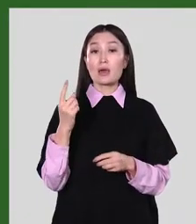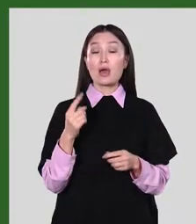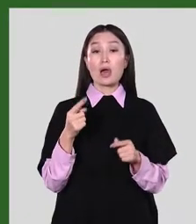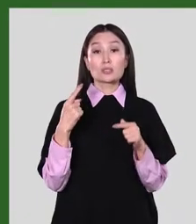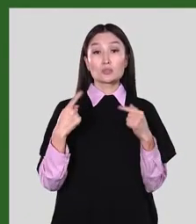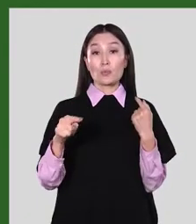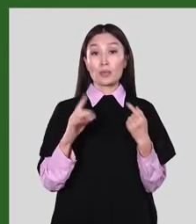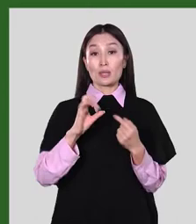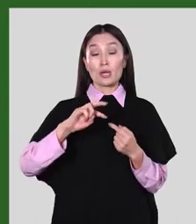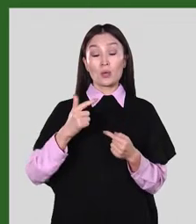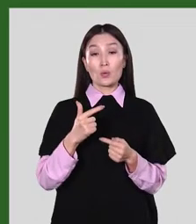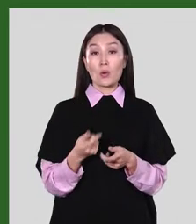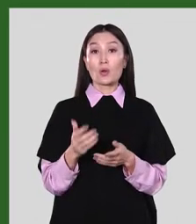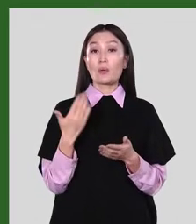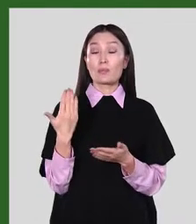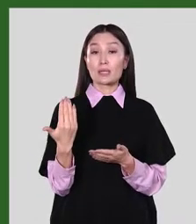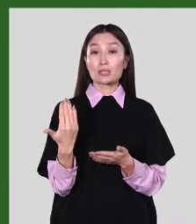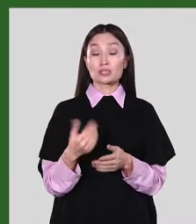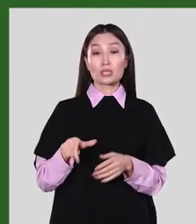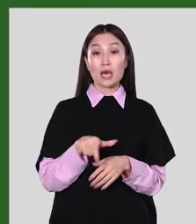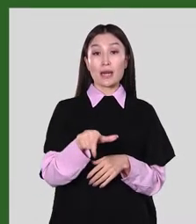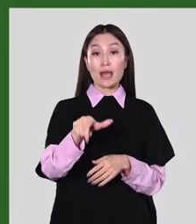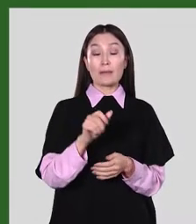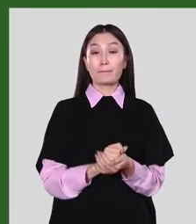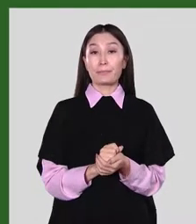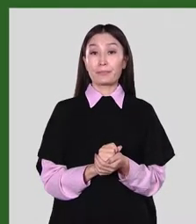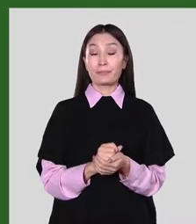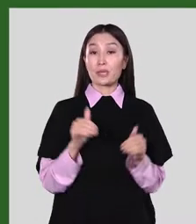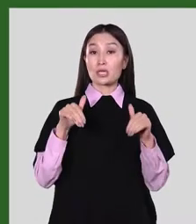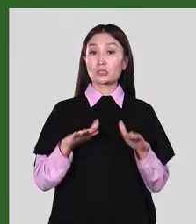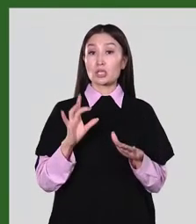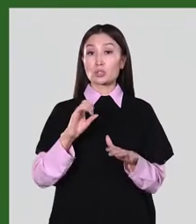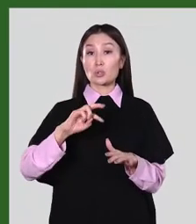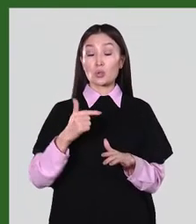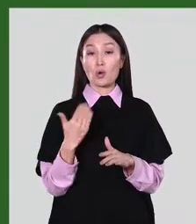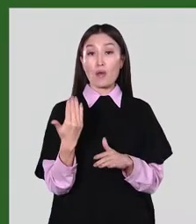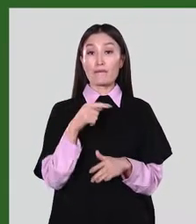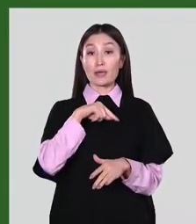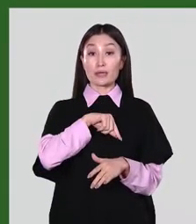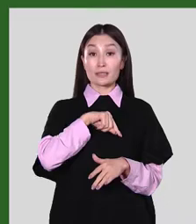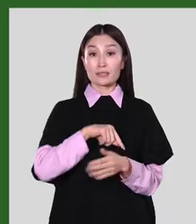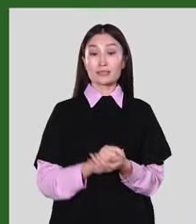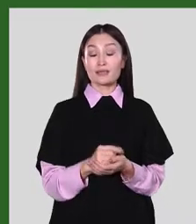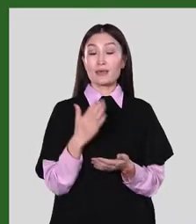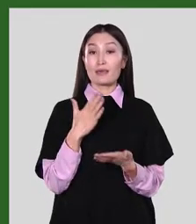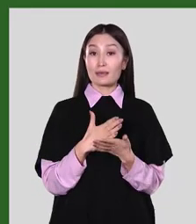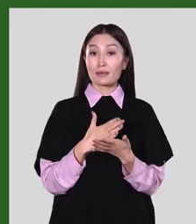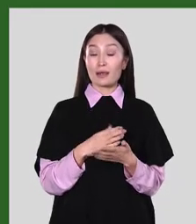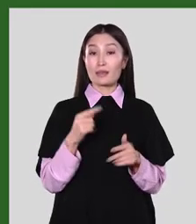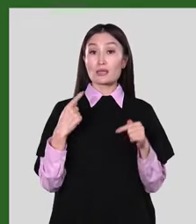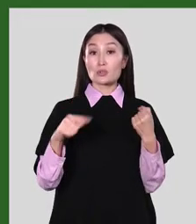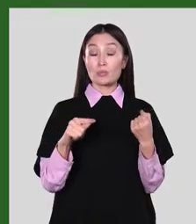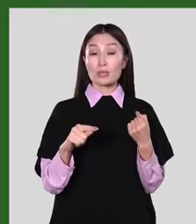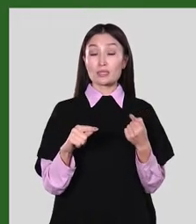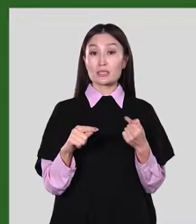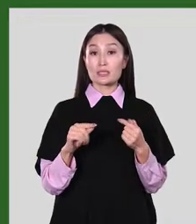особенная роль принадлежит река решающую роль в их характеристиках играет особенности